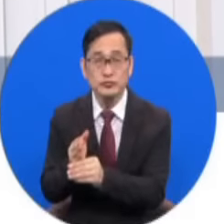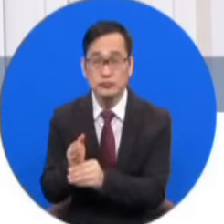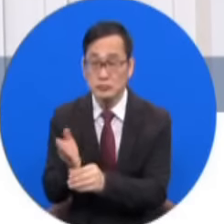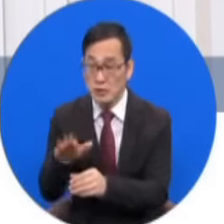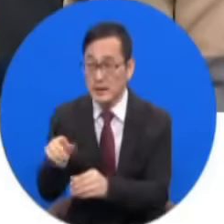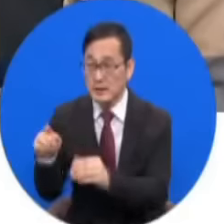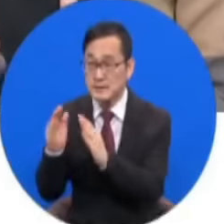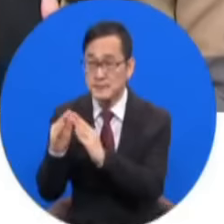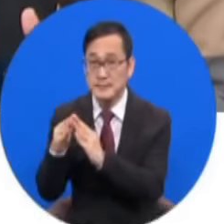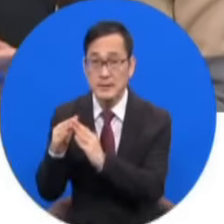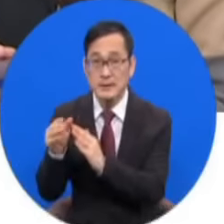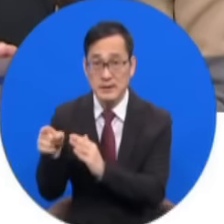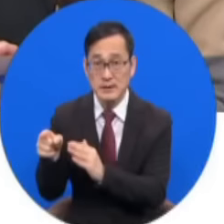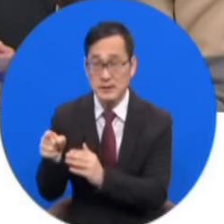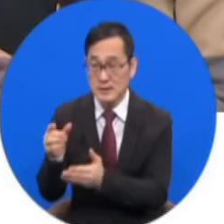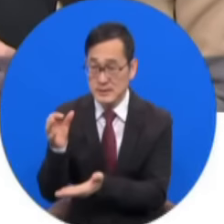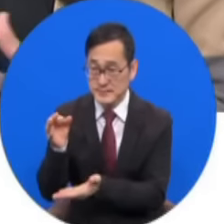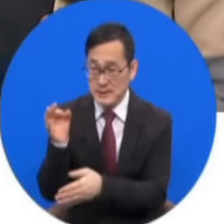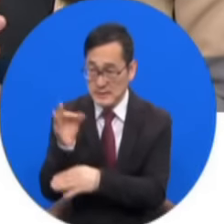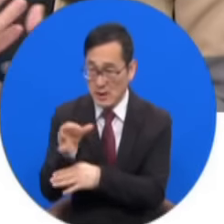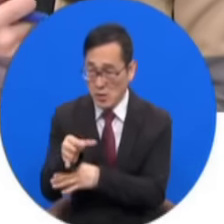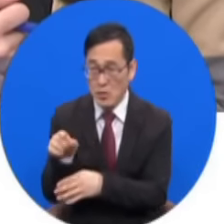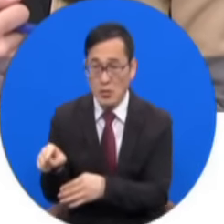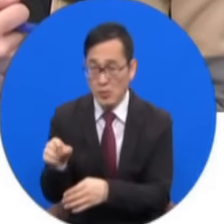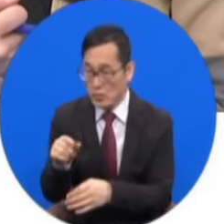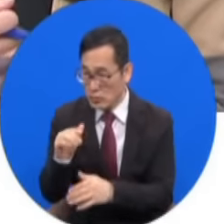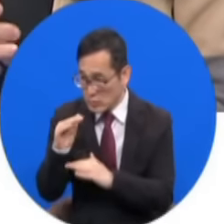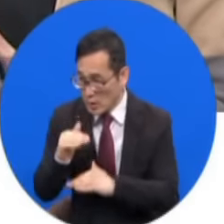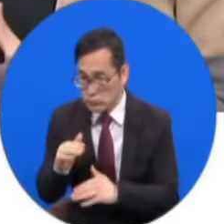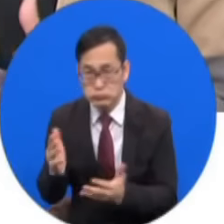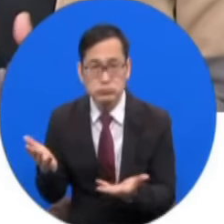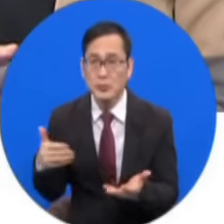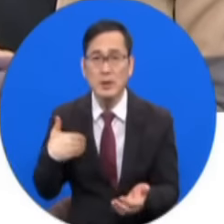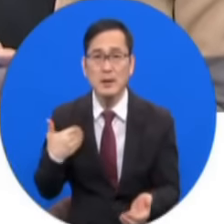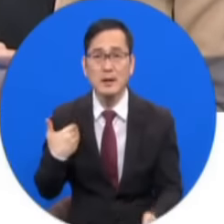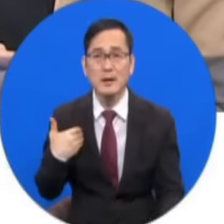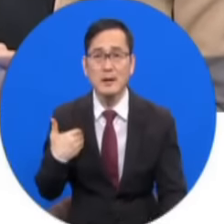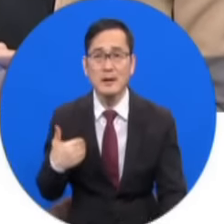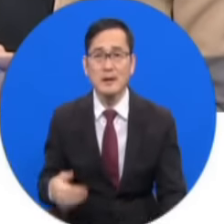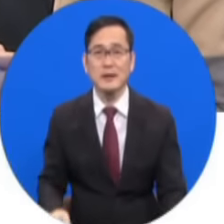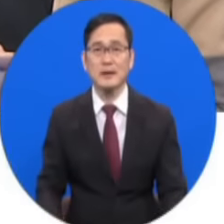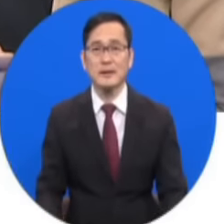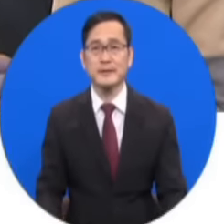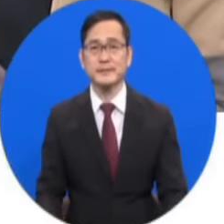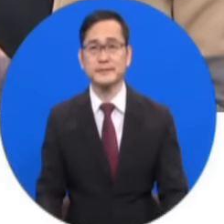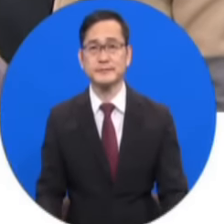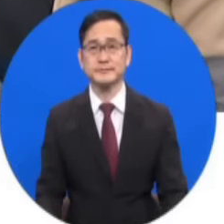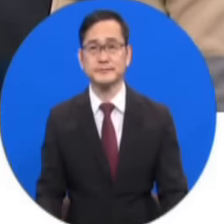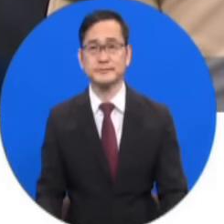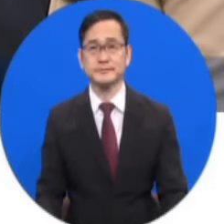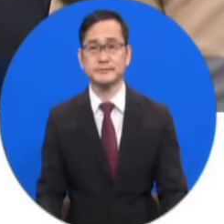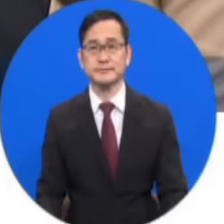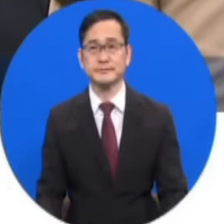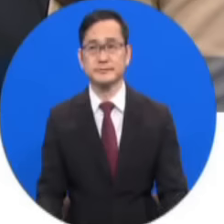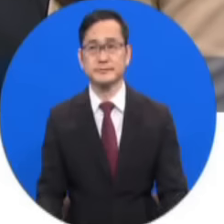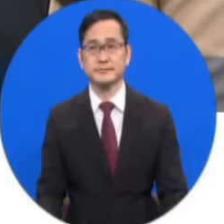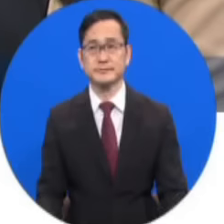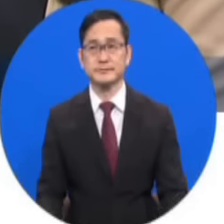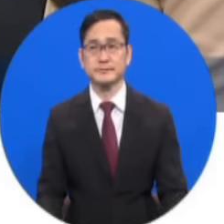어떤 근로소득이 우리가 추정해 볼 수 있고 뭐 이분은 이력을 알 수 있기 때문에 이제 대충 계산을 해볼 수는 있겠습니다만 뭐 님도 잠깐